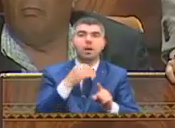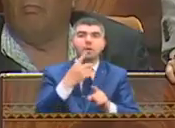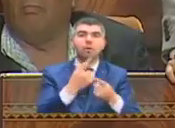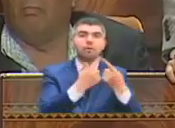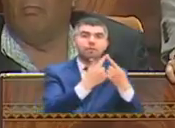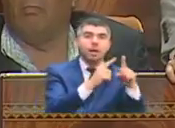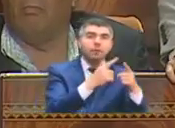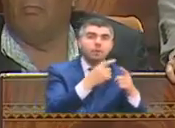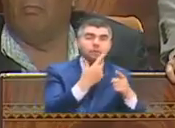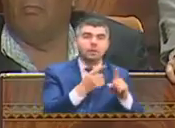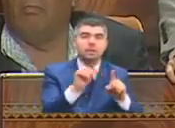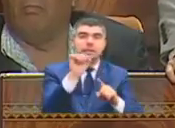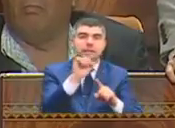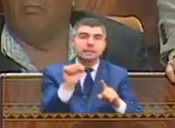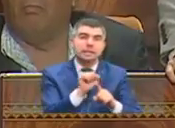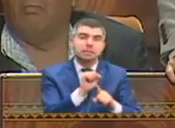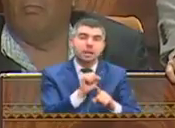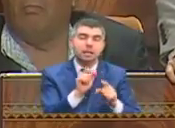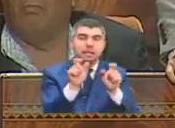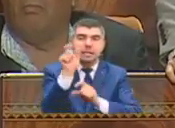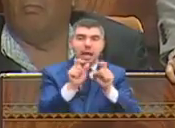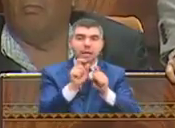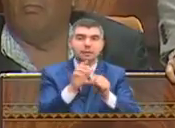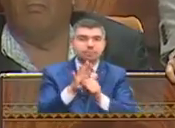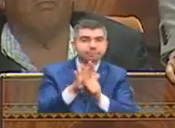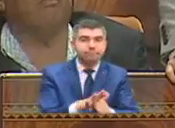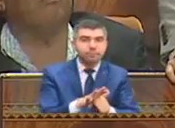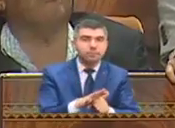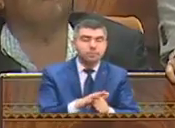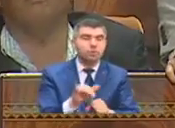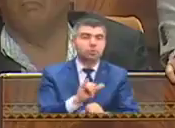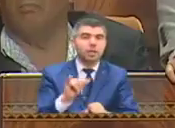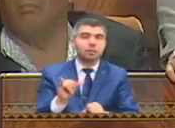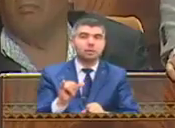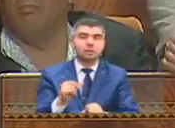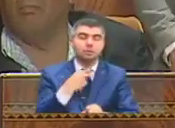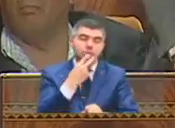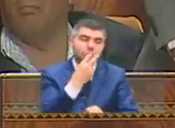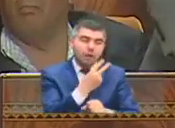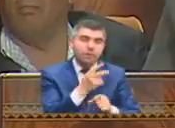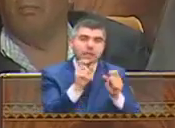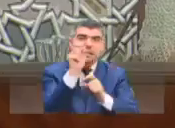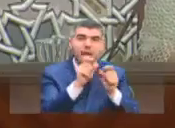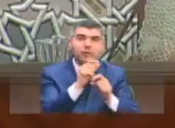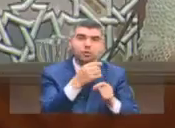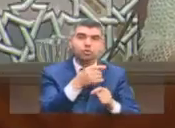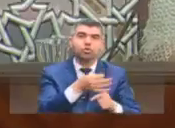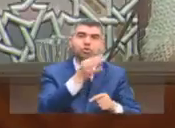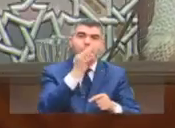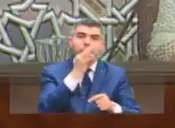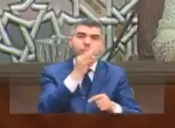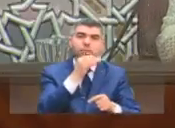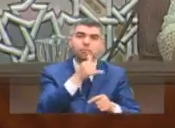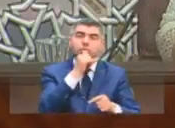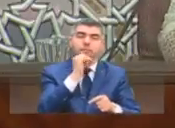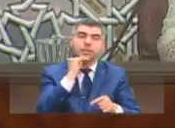سليمان؟ وعاد السؤال الثاني، كيف تراقبون جودة المياه المعدة لشرب المواطنين؟ شكرا. السيد النائب. تفضلوا السيده كاتبه الدوله.